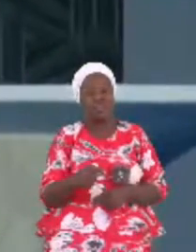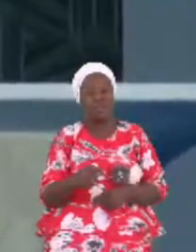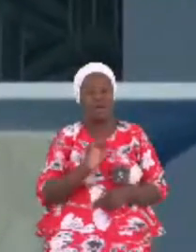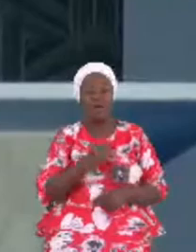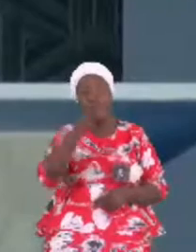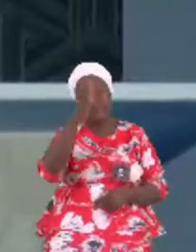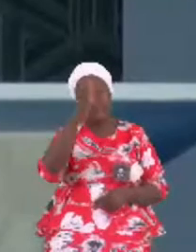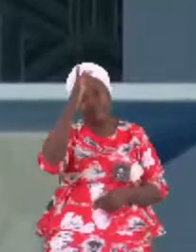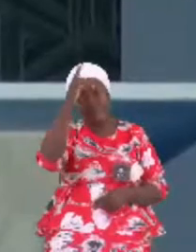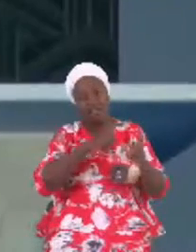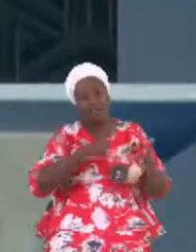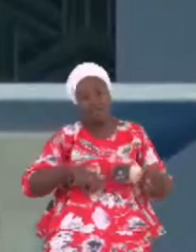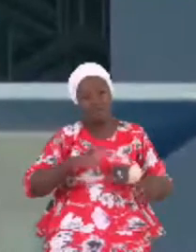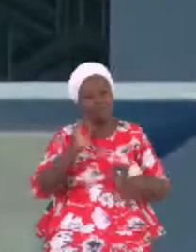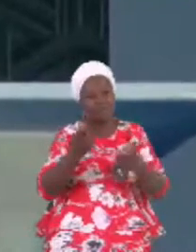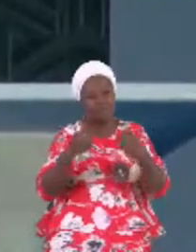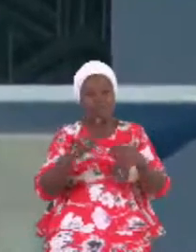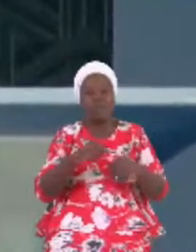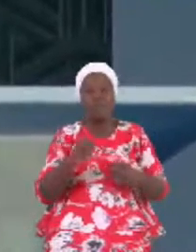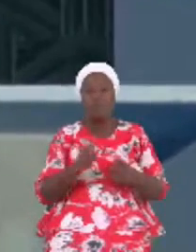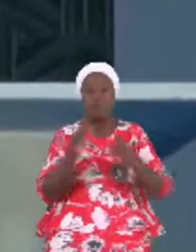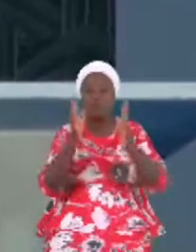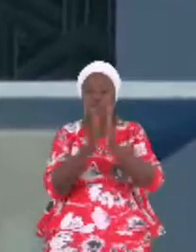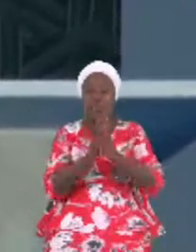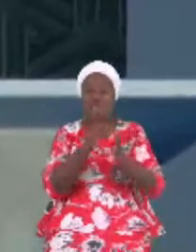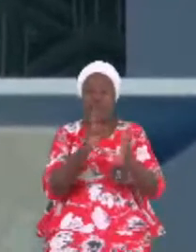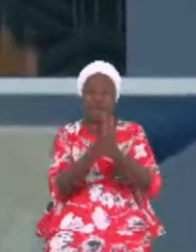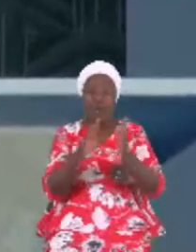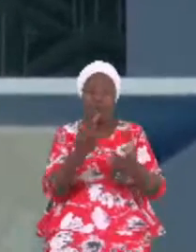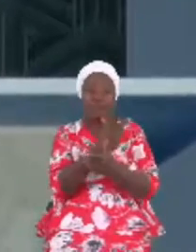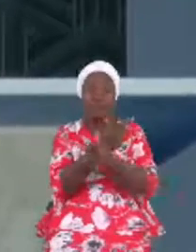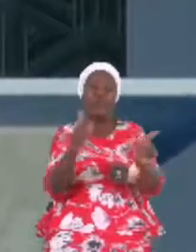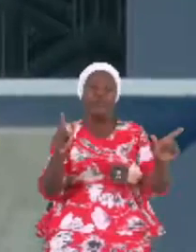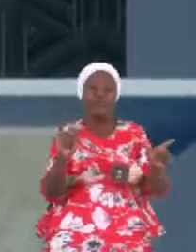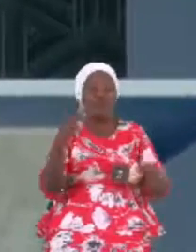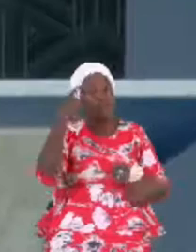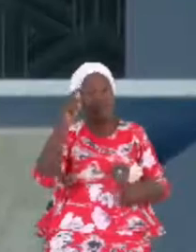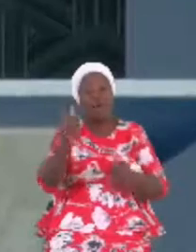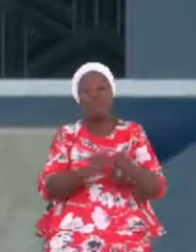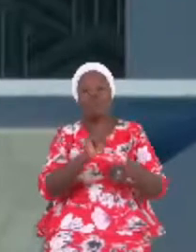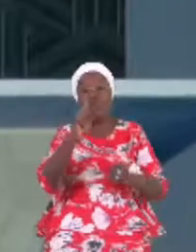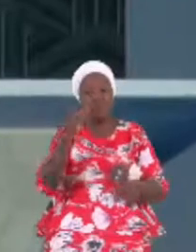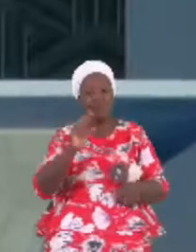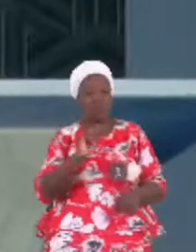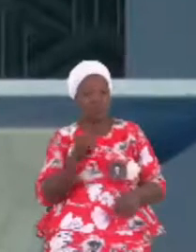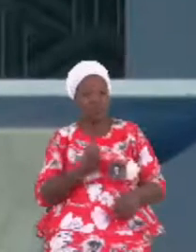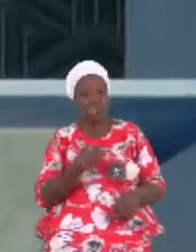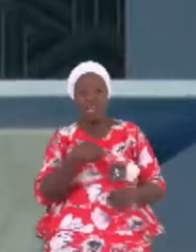Prépare-toi, prépare ton cœur, prie. Et dis au Seigneur, ce soir, c'est ma